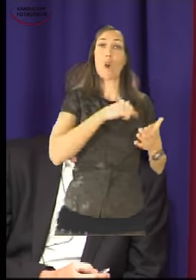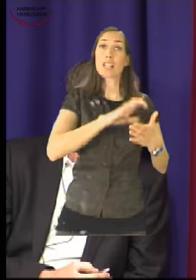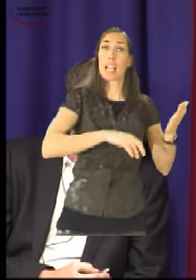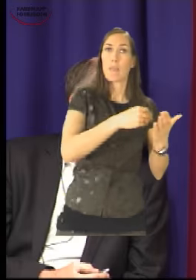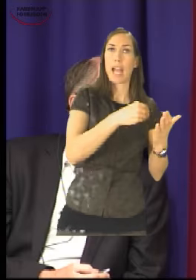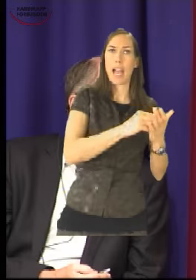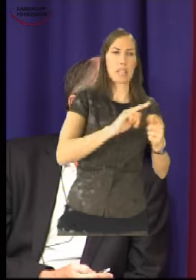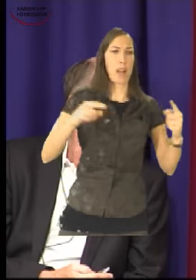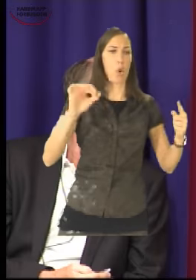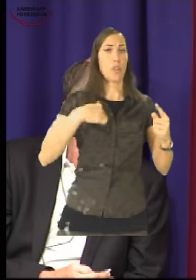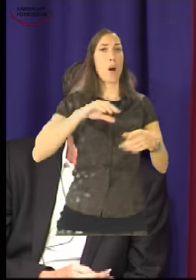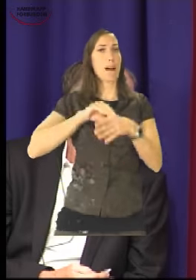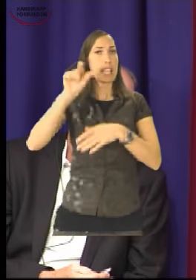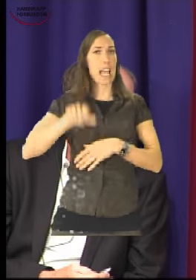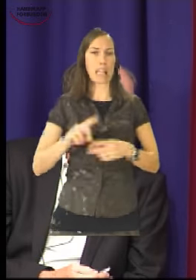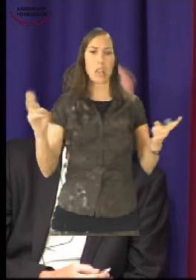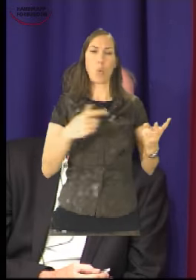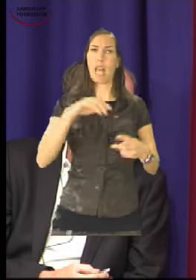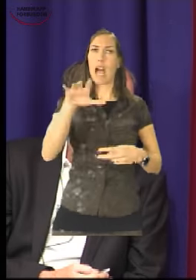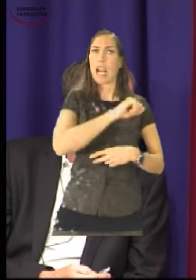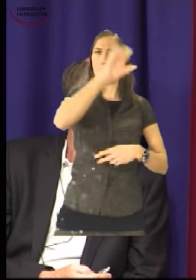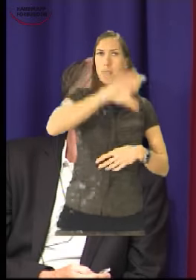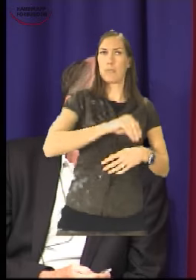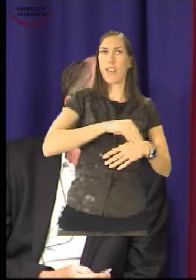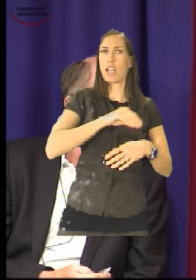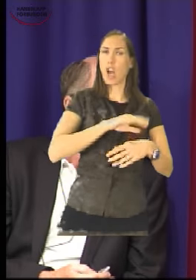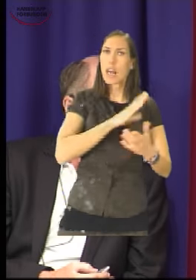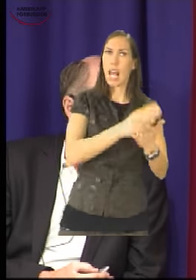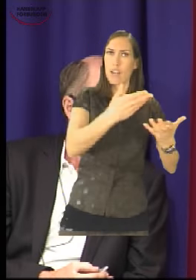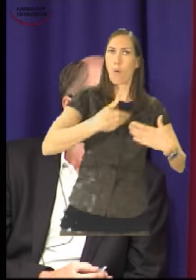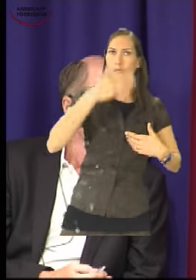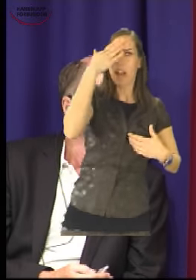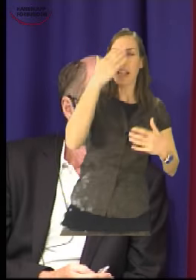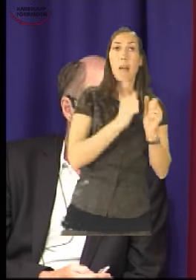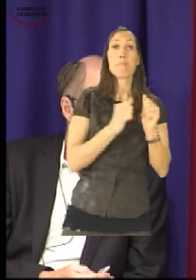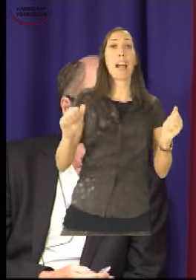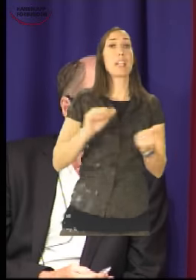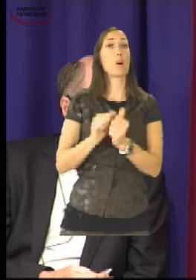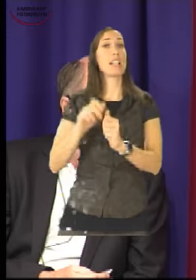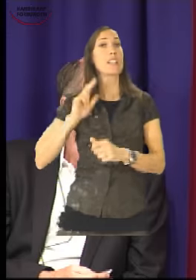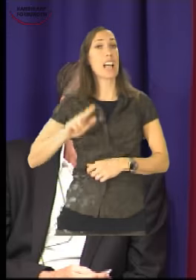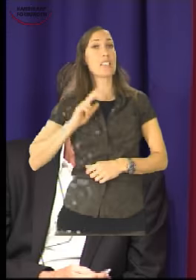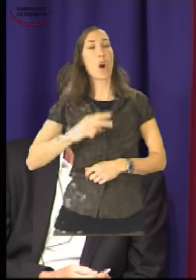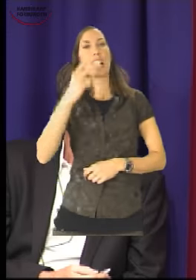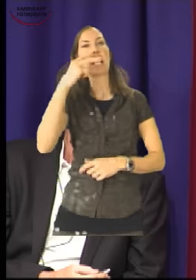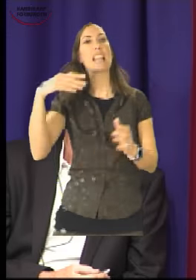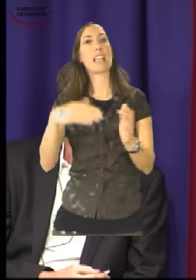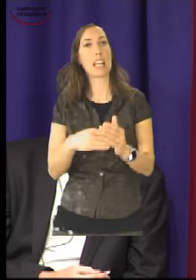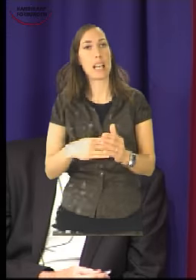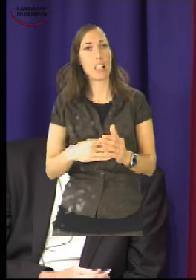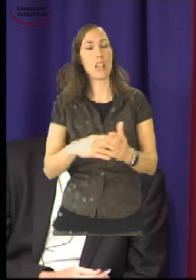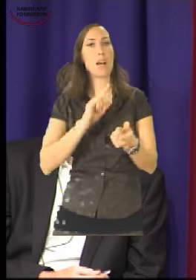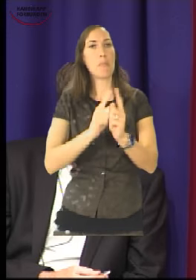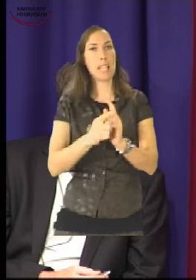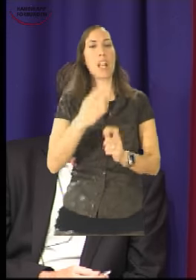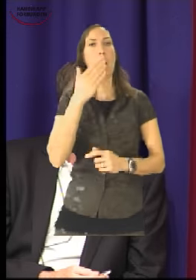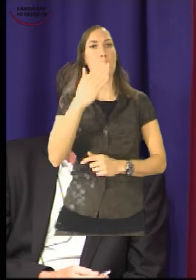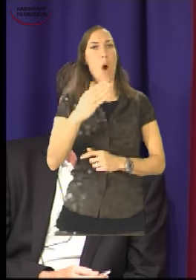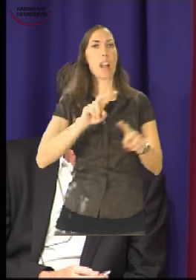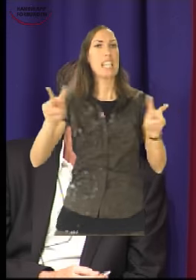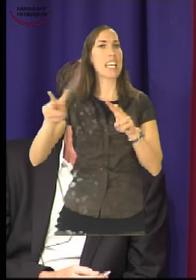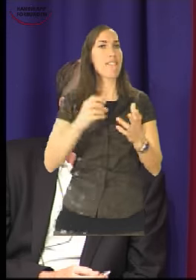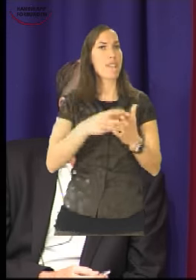patient eller inte, så har jag rätt att få veta det. Men det är ett politiskt ansvar att säkerställa att det blir en bra och likvärdig